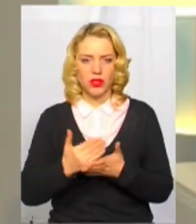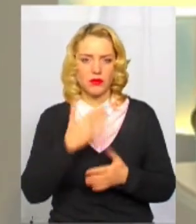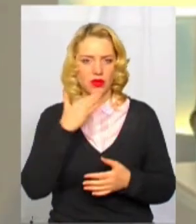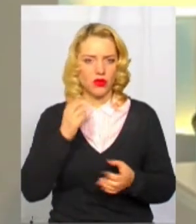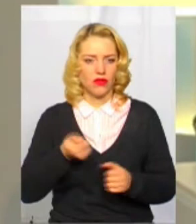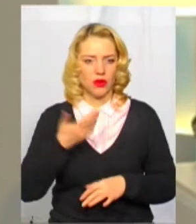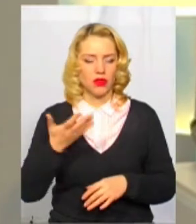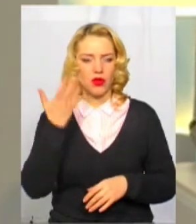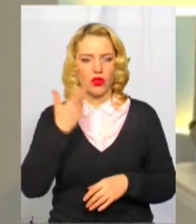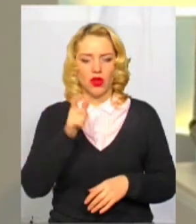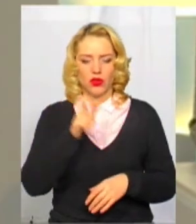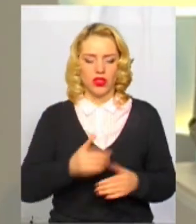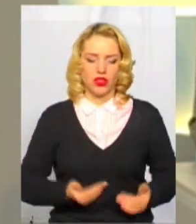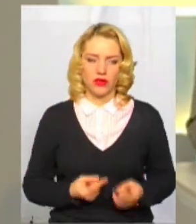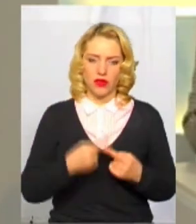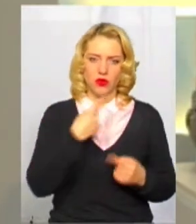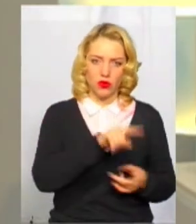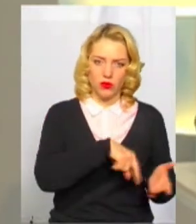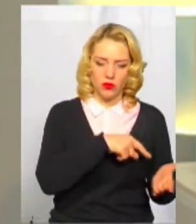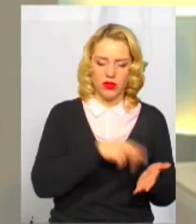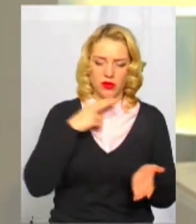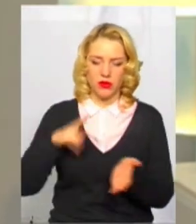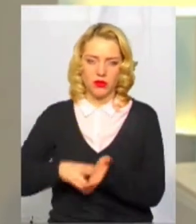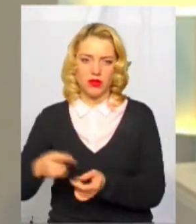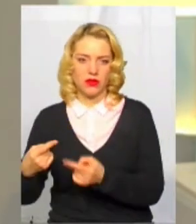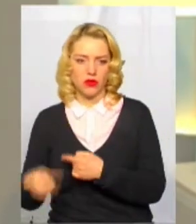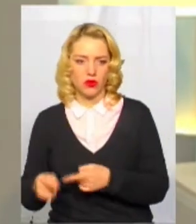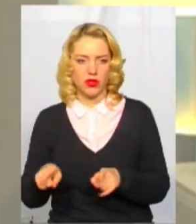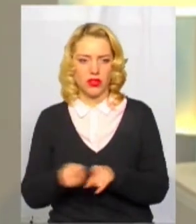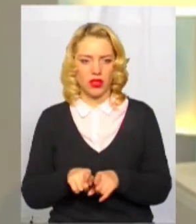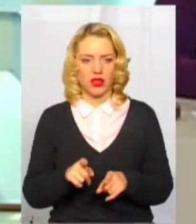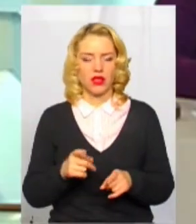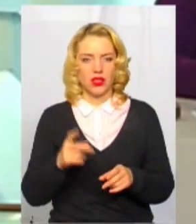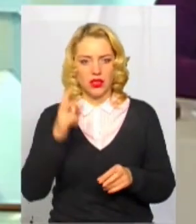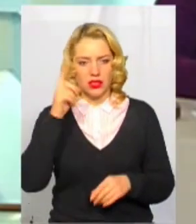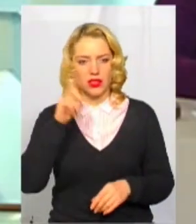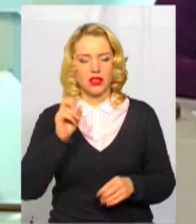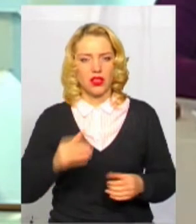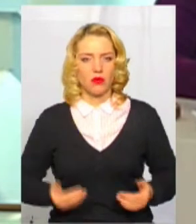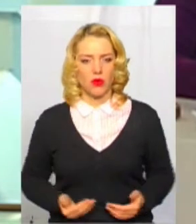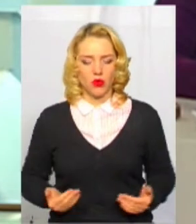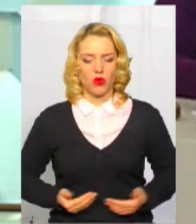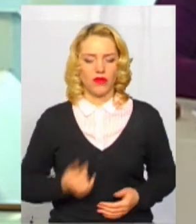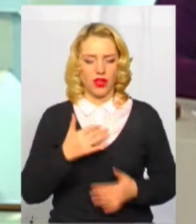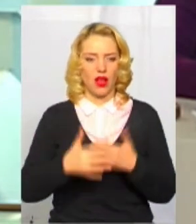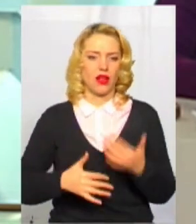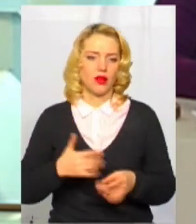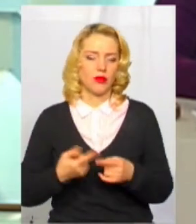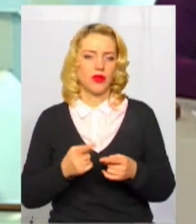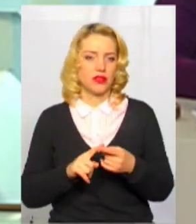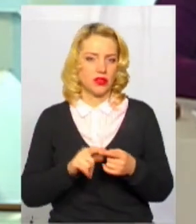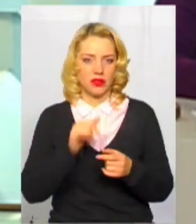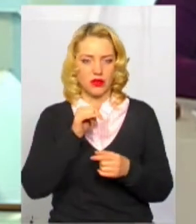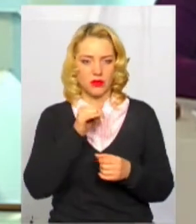коли людина живе в одному місті, приписана в другому, і тобто такі трошечки, знаєте, побутові каламбури, від цього ніде не